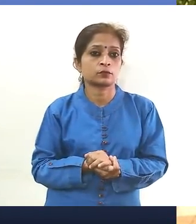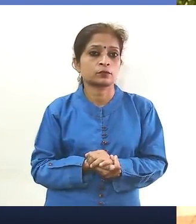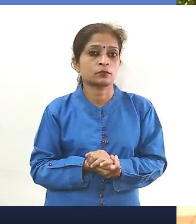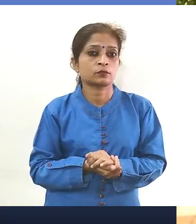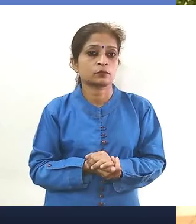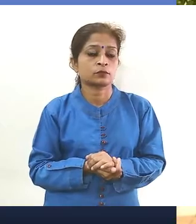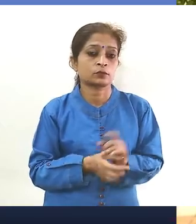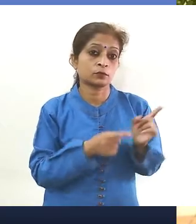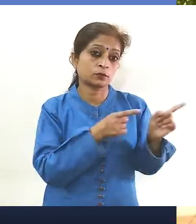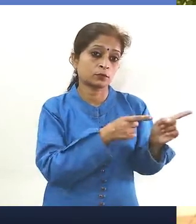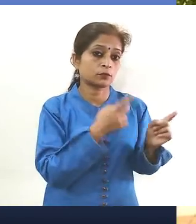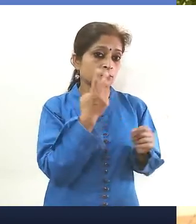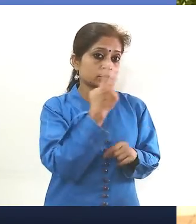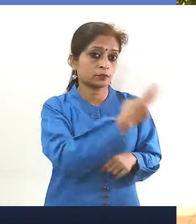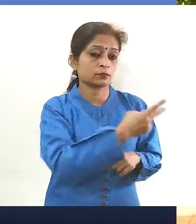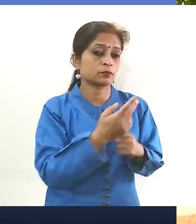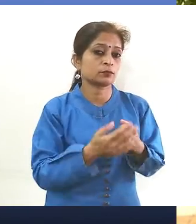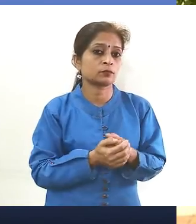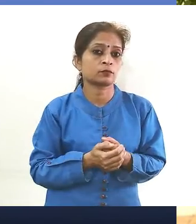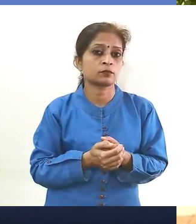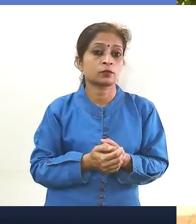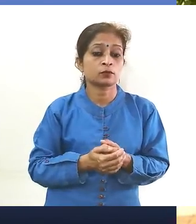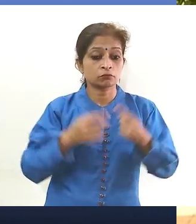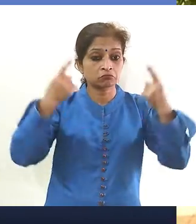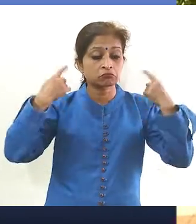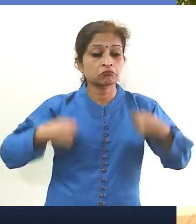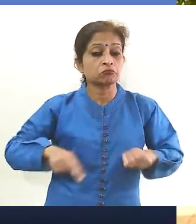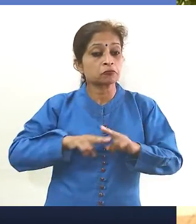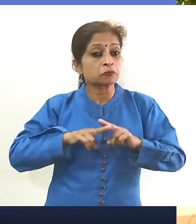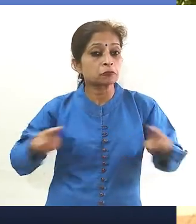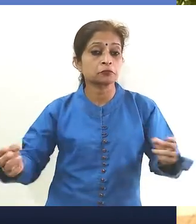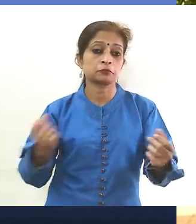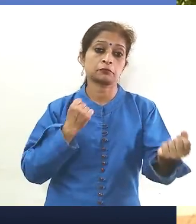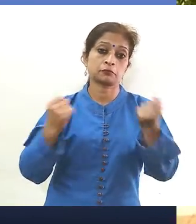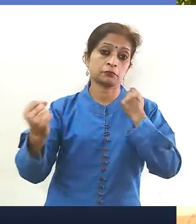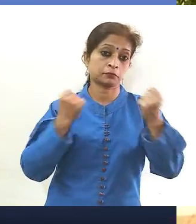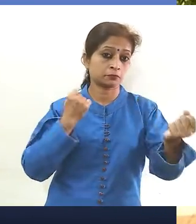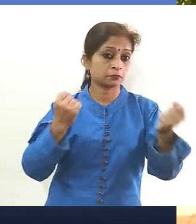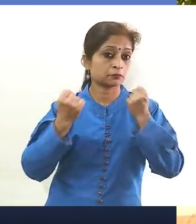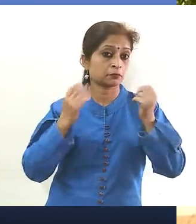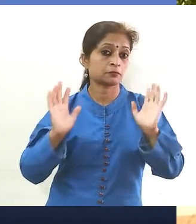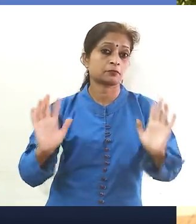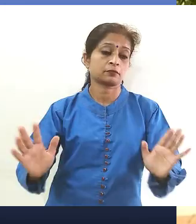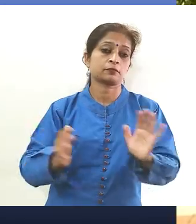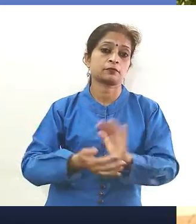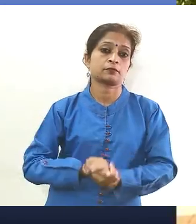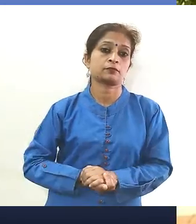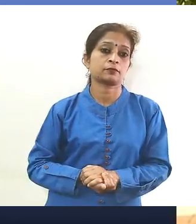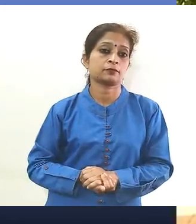दंड बैठक साथ साथ हो गए, फुल बॉडी एक्सरसाइज हो रही है इसमें भी।